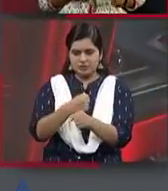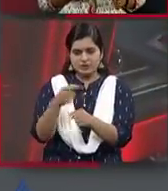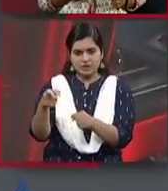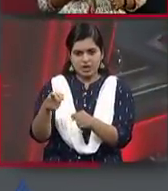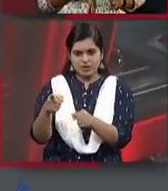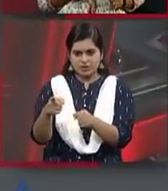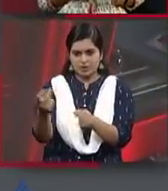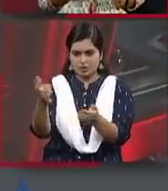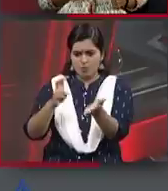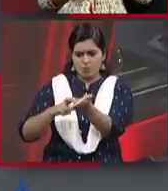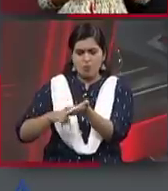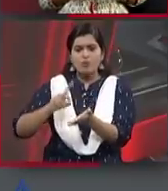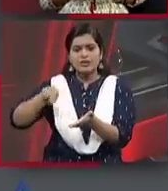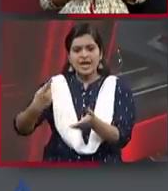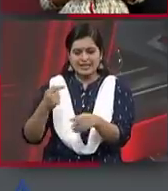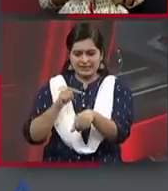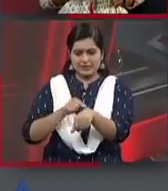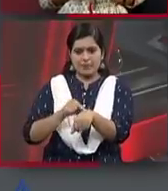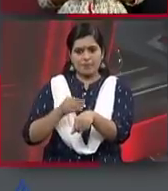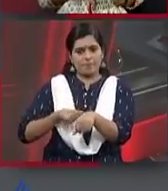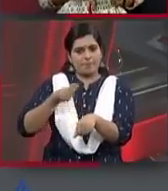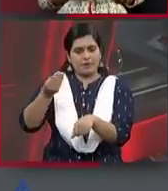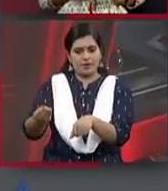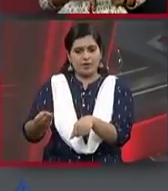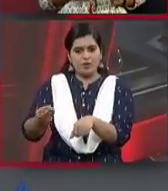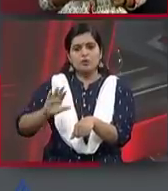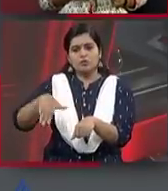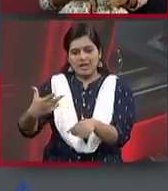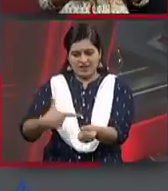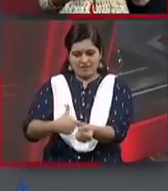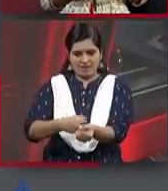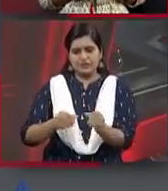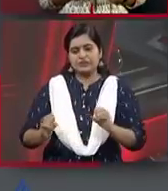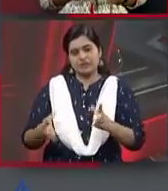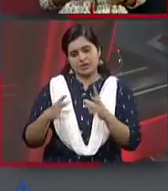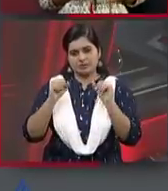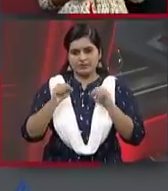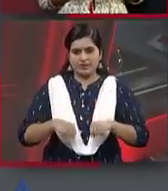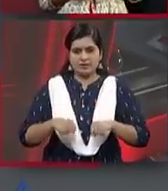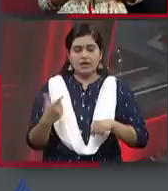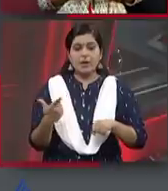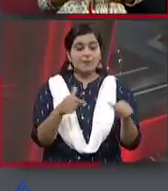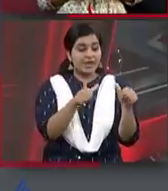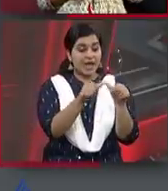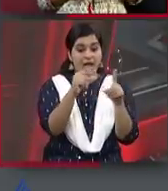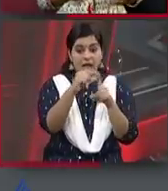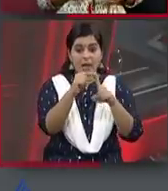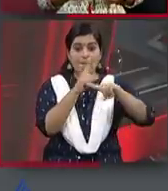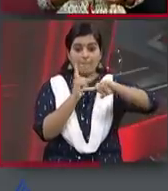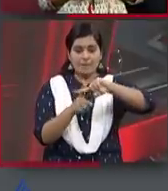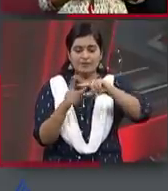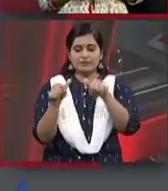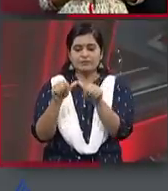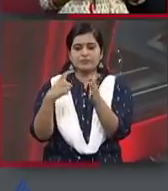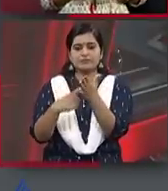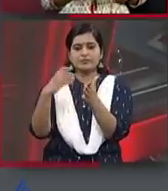ലഭിക്കുമെന്നുള്ളതാണ് ഇപ്പോൾ കണക്ക് കൂട്ടുന്നത്. അങ്ങനെയെങ്കിൽ രജിസ്ട്രേഷനും വാക്സിനേഷനും നാളെ മുതൽ തുടങ്ങുമെന്ന് തന്നെ പറയാം. കോവിൻ ആപ്പ് വഴിയോ ആരോഗ്യ സേതു വഴിയോ ആണ് രജിസ്റ്റർ ചെയ്യേണ്ടത്.